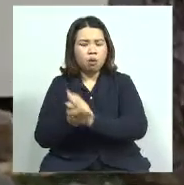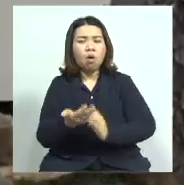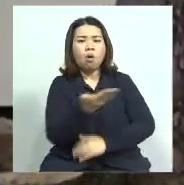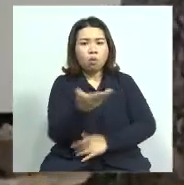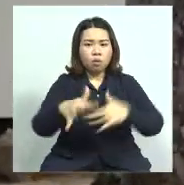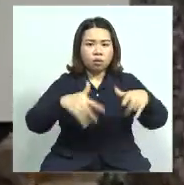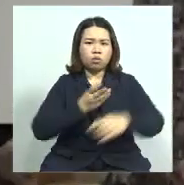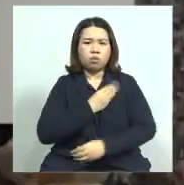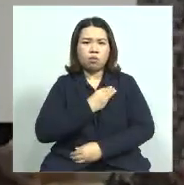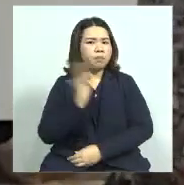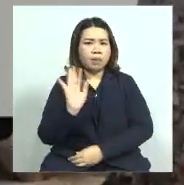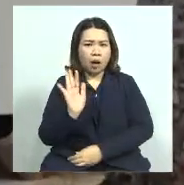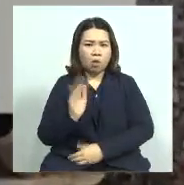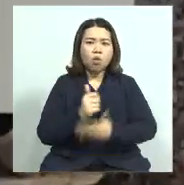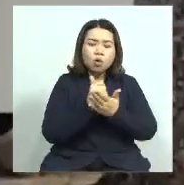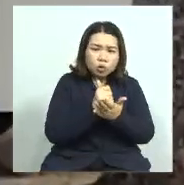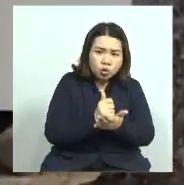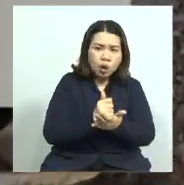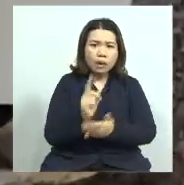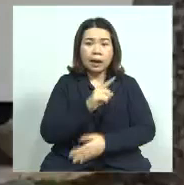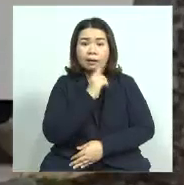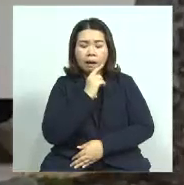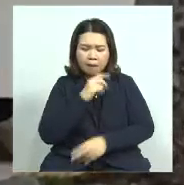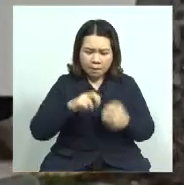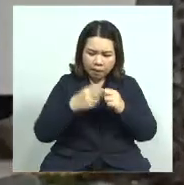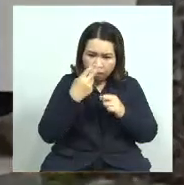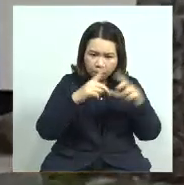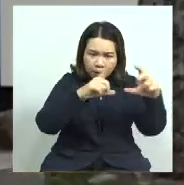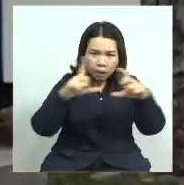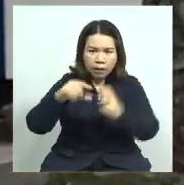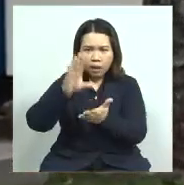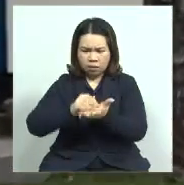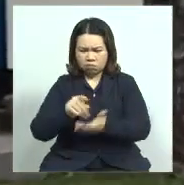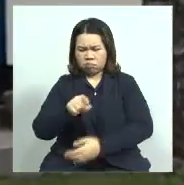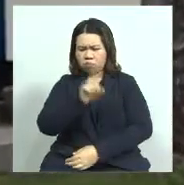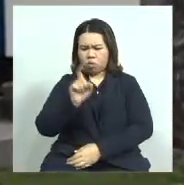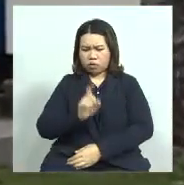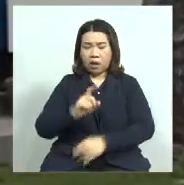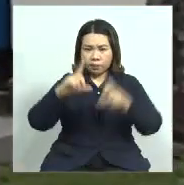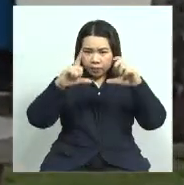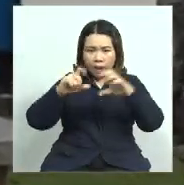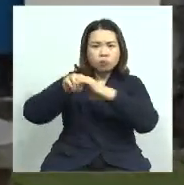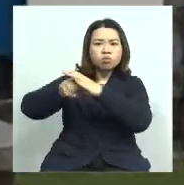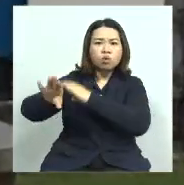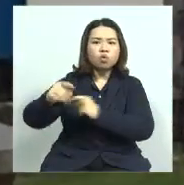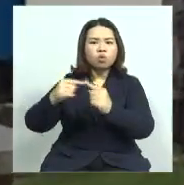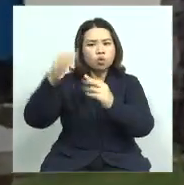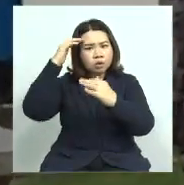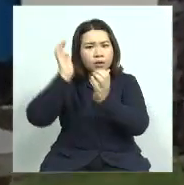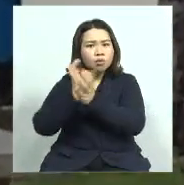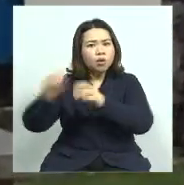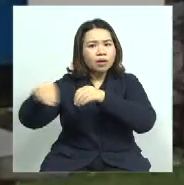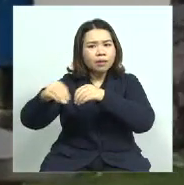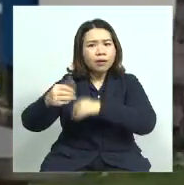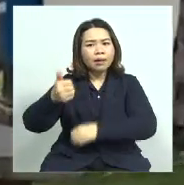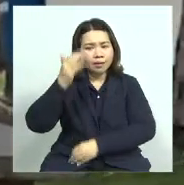หนกช่วยกันเฝ้าระวังช่วยถ่ายรูปบุคคลเหตุการณ์หรือว่าพบผู้ต้องสงสัยที่เห็นส่งให้กับเจ้าหน้าที่ที่อยู่ในพื้น